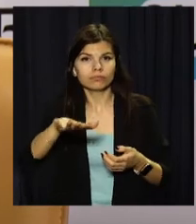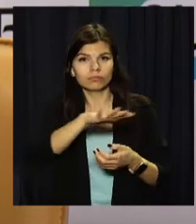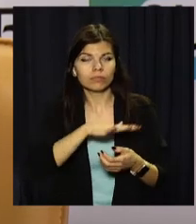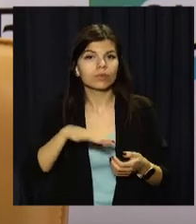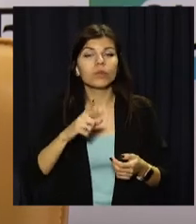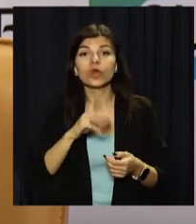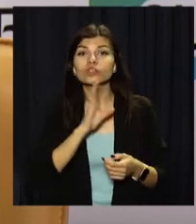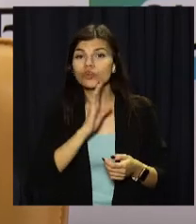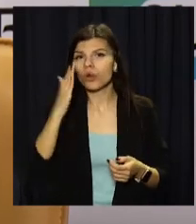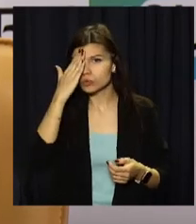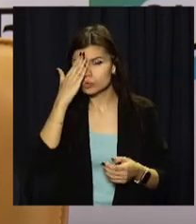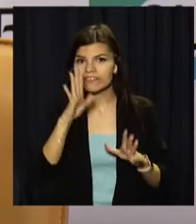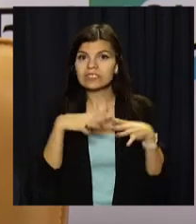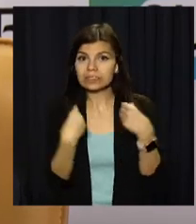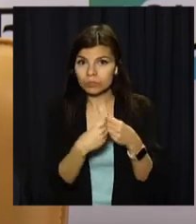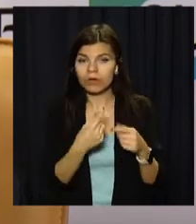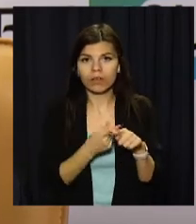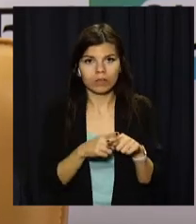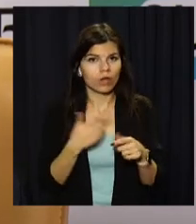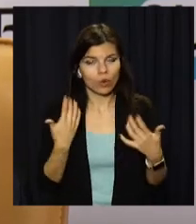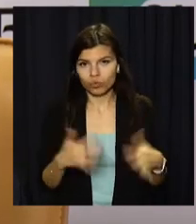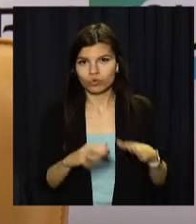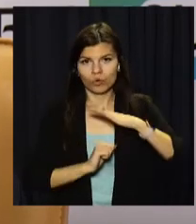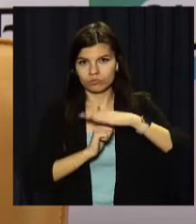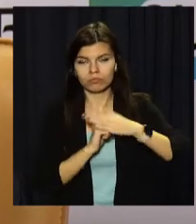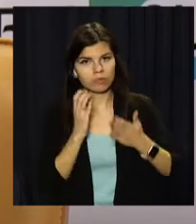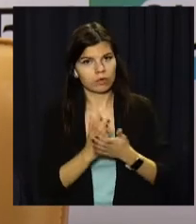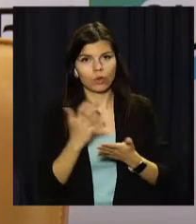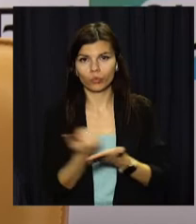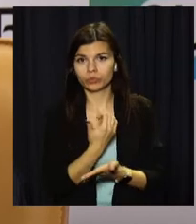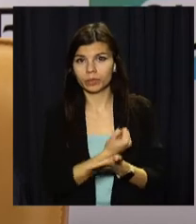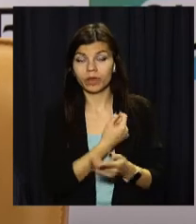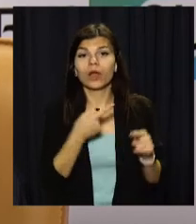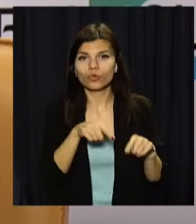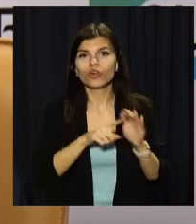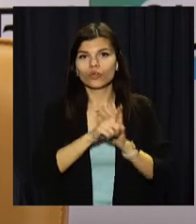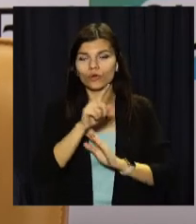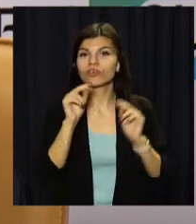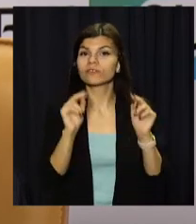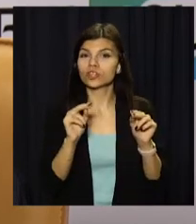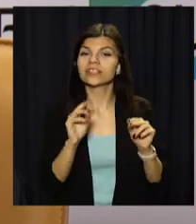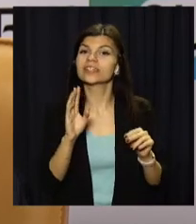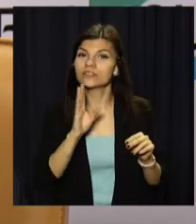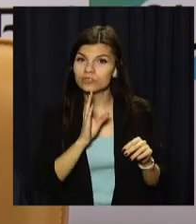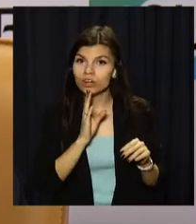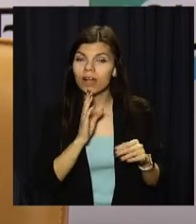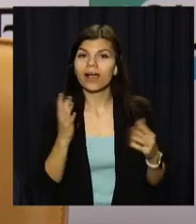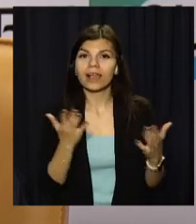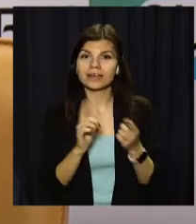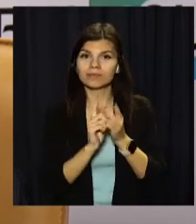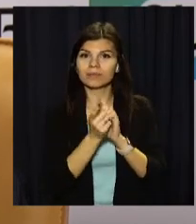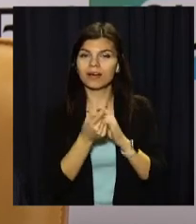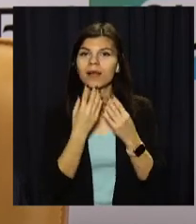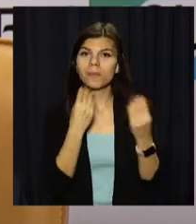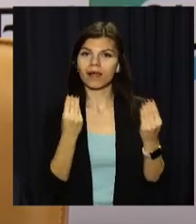що освічена жінка в родині – це вже запорука успіху. І тут починають вчити дівчат, які стають